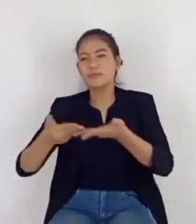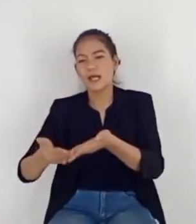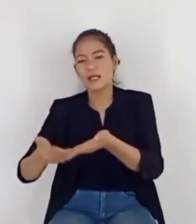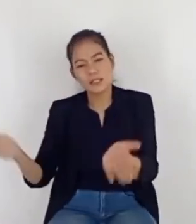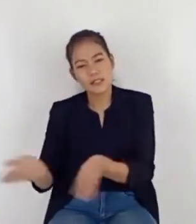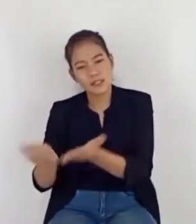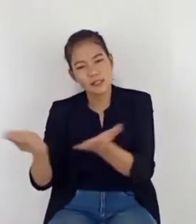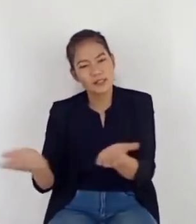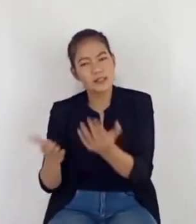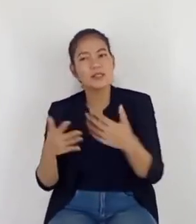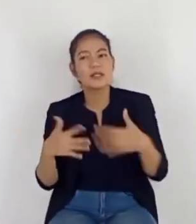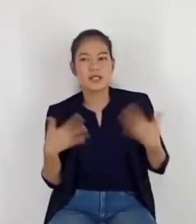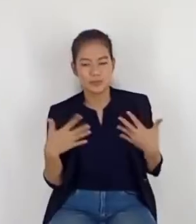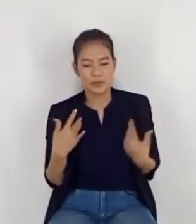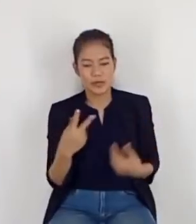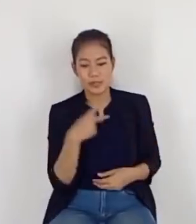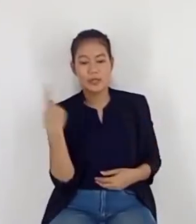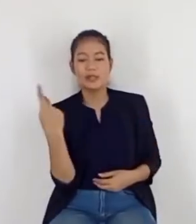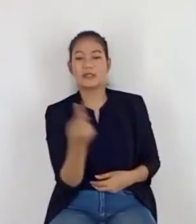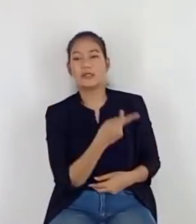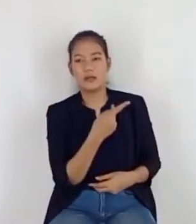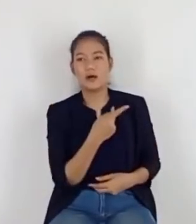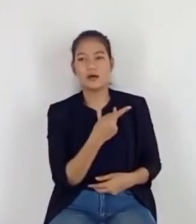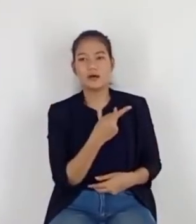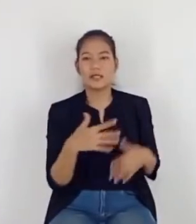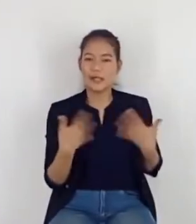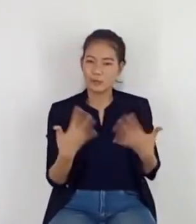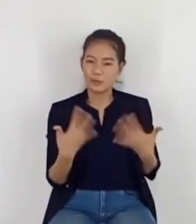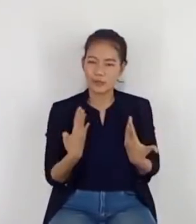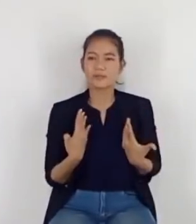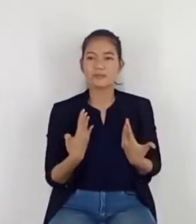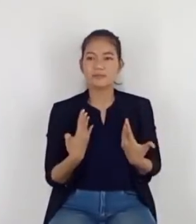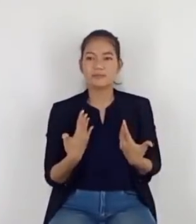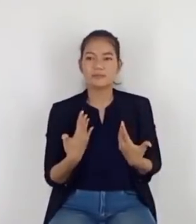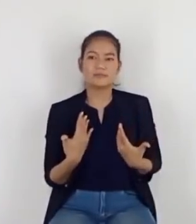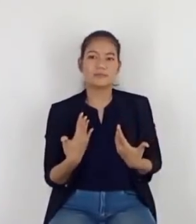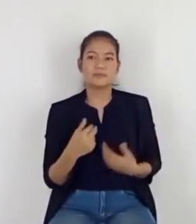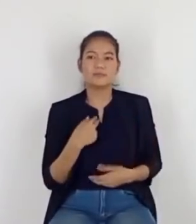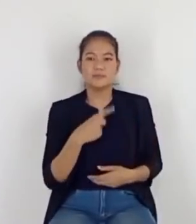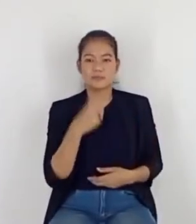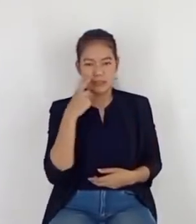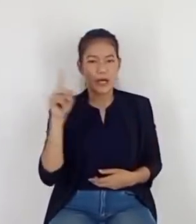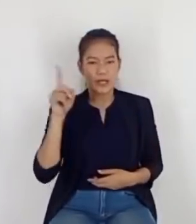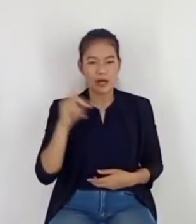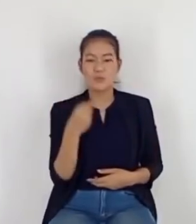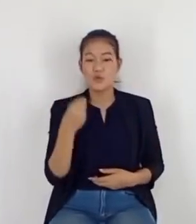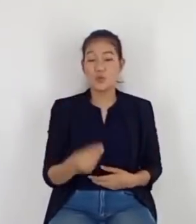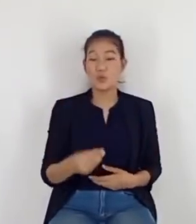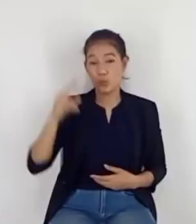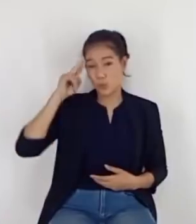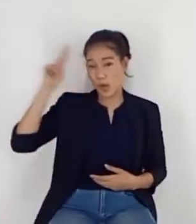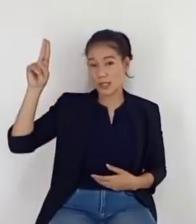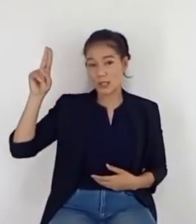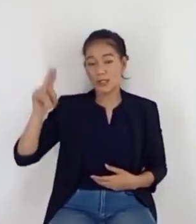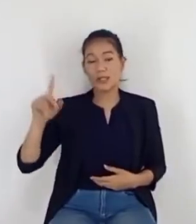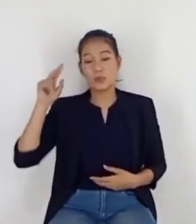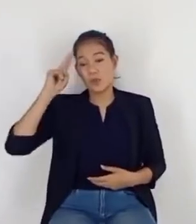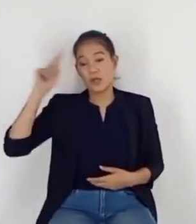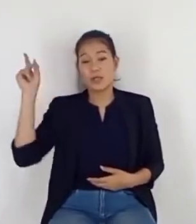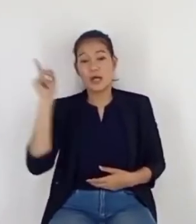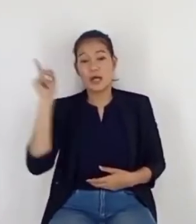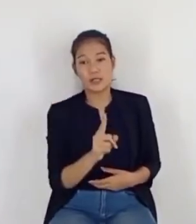menghiburkan. Dan kita semua juga akan yakin dalam menanti Tuhan, menanti kedatangan